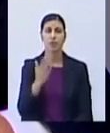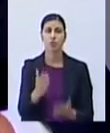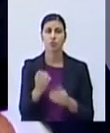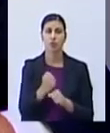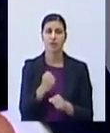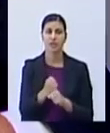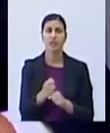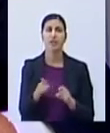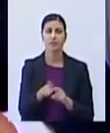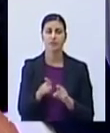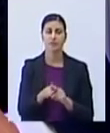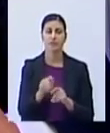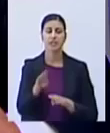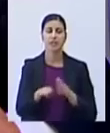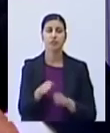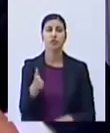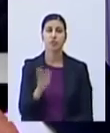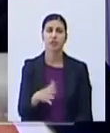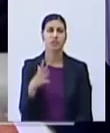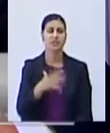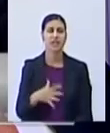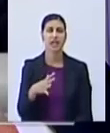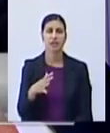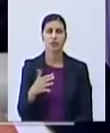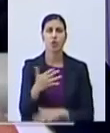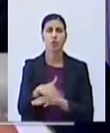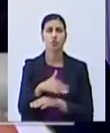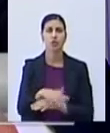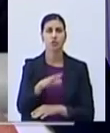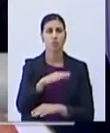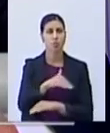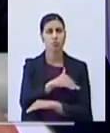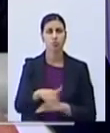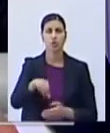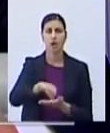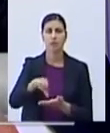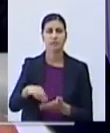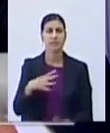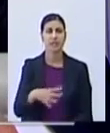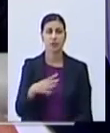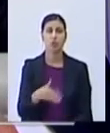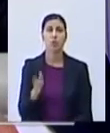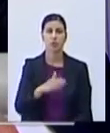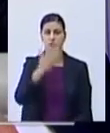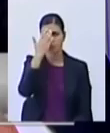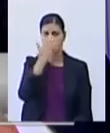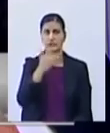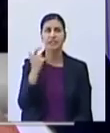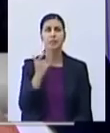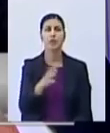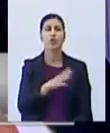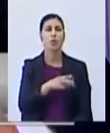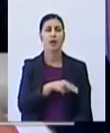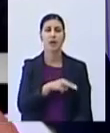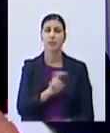გადავდგავთ ესეთ ნაბიჯს, მაშინ მთელი საქართველო გარეთ იდგა, გახსოვთ, ქუჩაში იყო მთელი საქართველო და მთელი საქართველოს მოსახლეობის ნება იყო